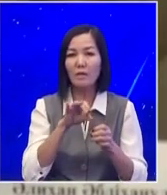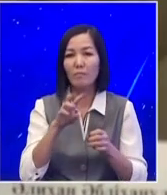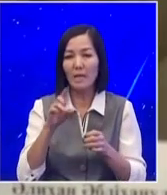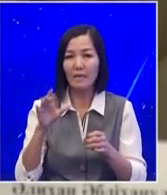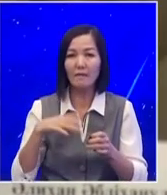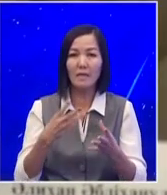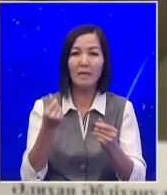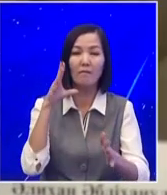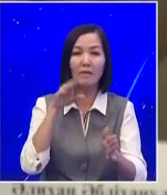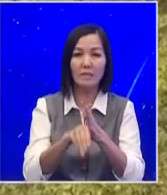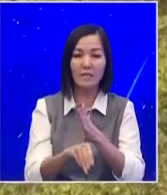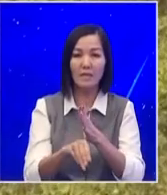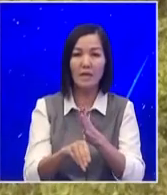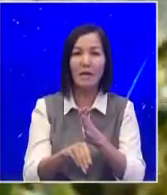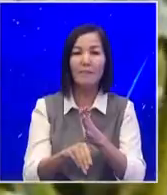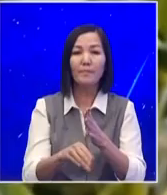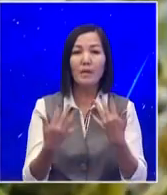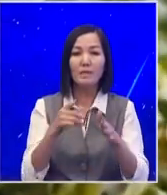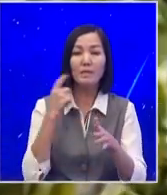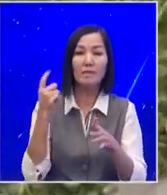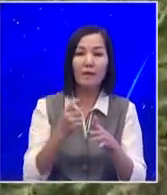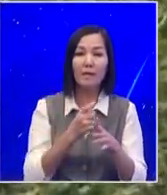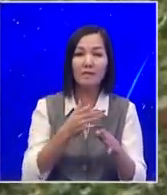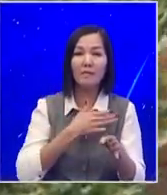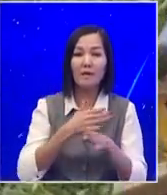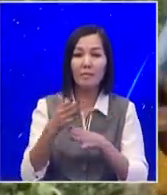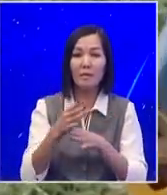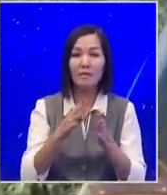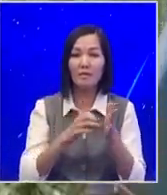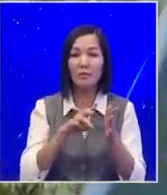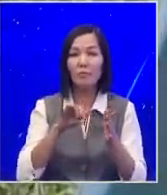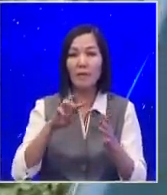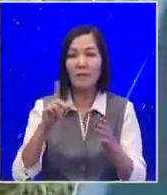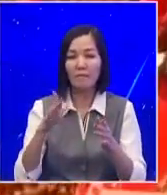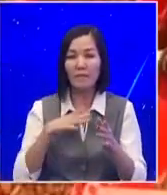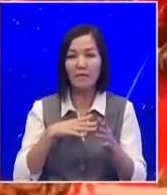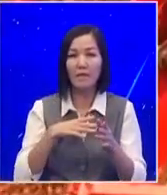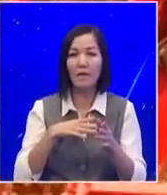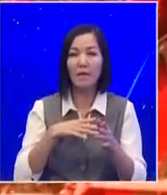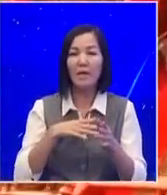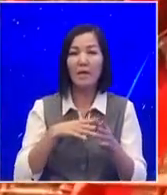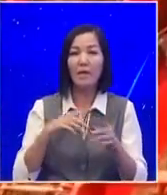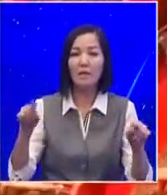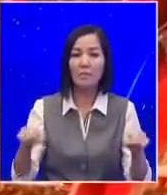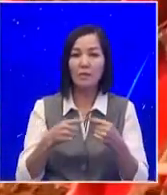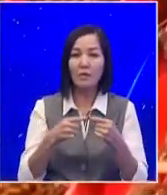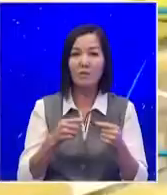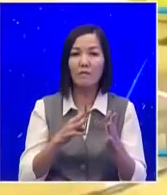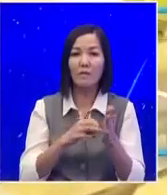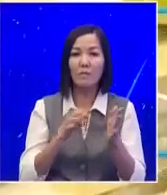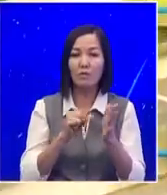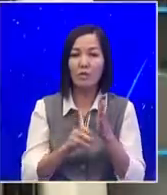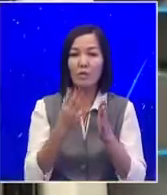тенге инвестиций. Валовая продукция сельского хозяйства у отметки в 900 миллиардов тенге. В эксплуатацию введено порядка